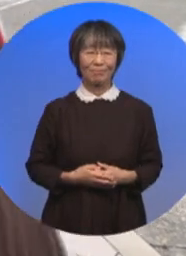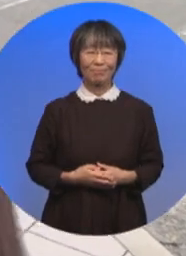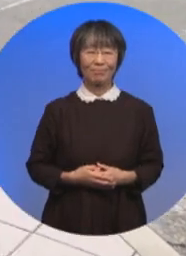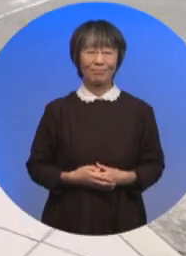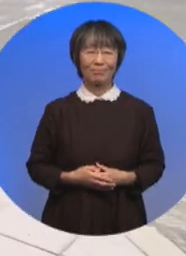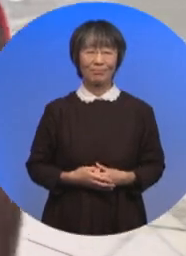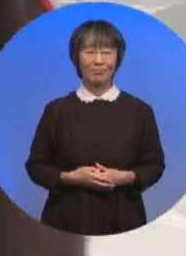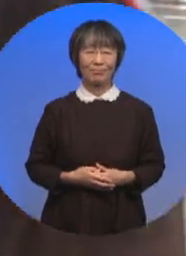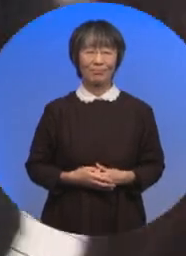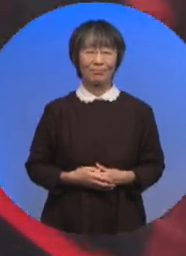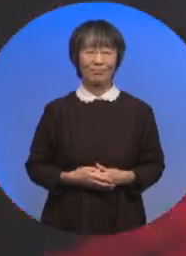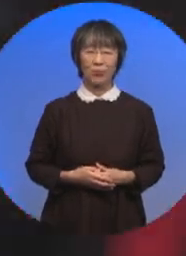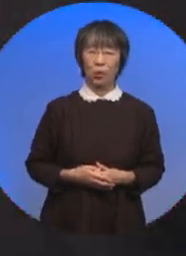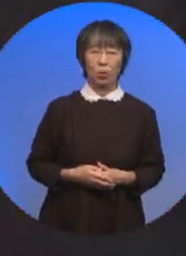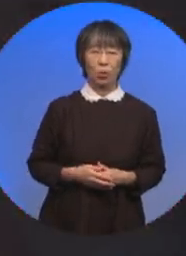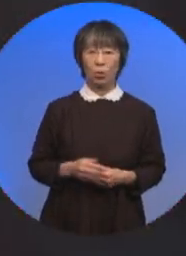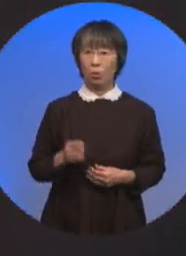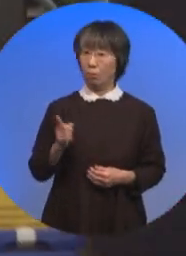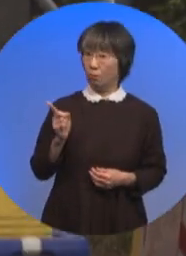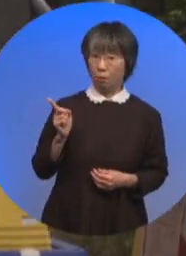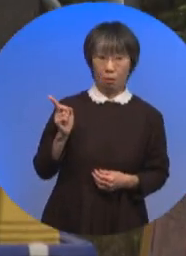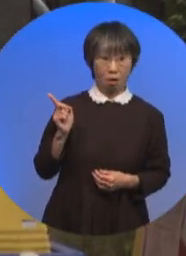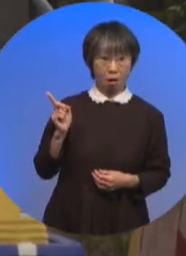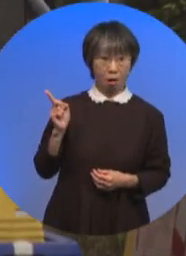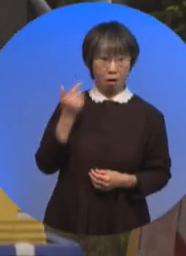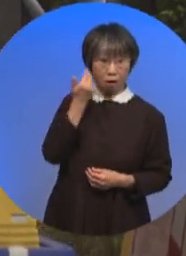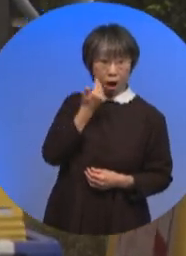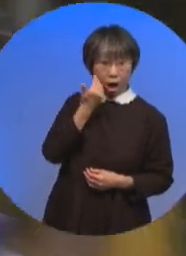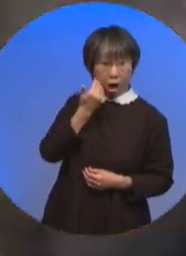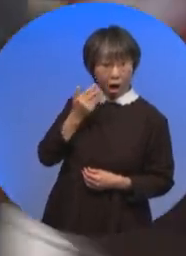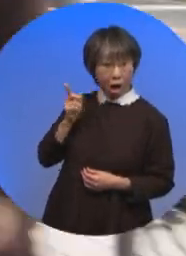れあれ、